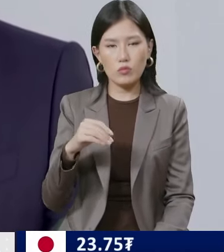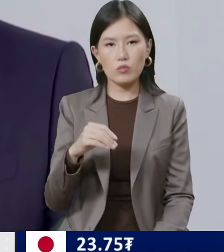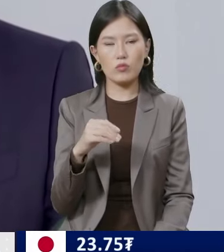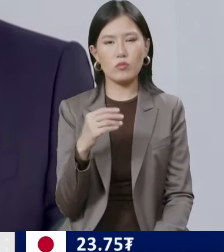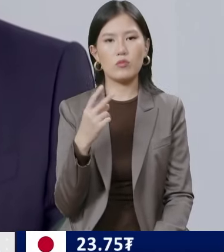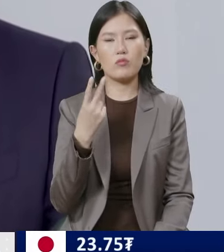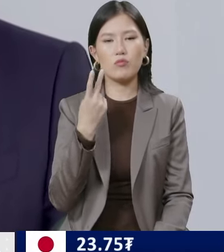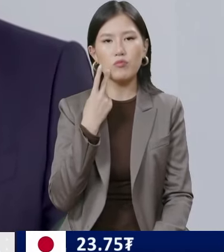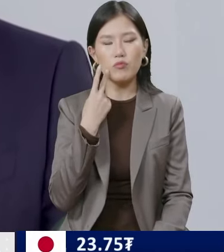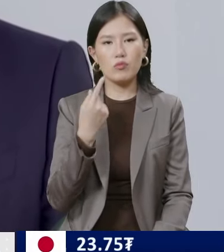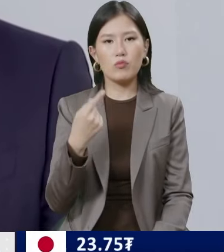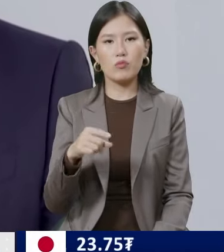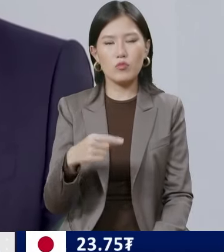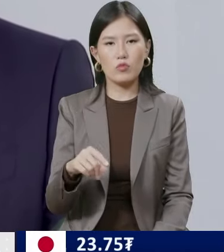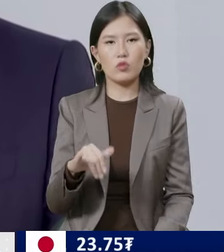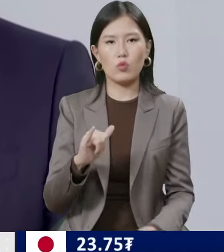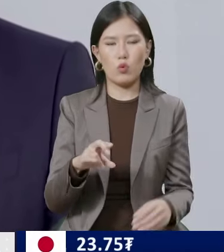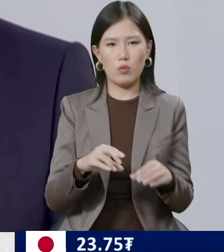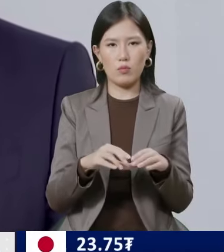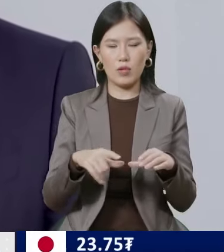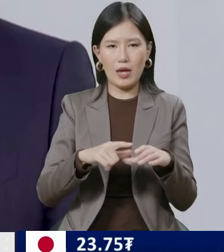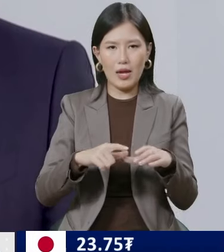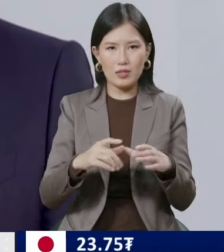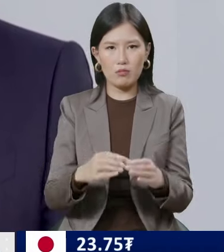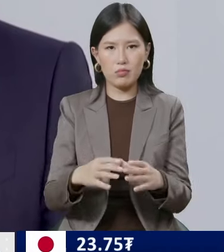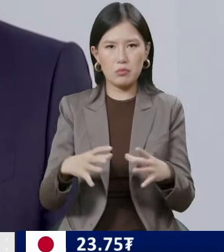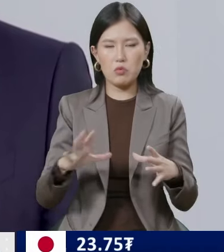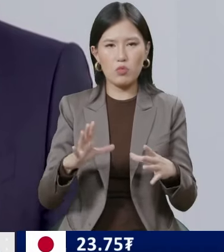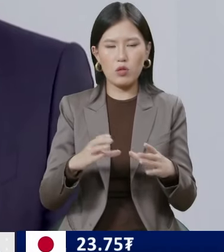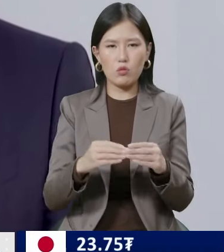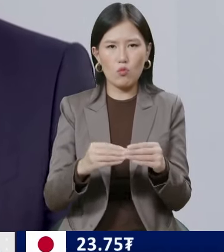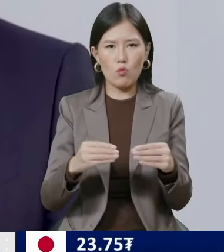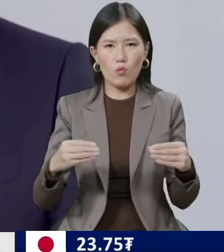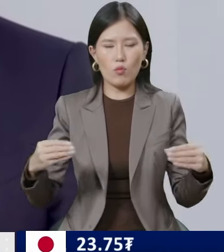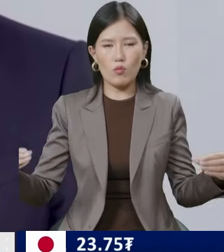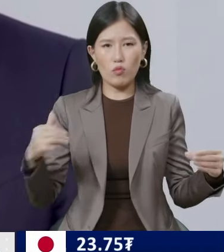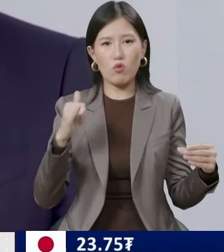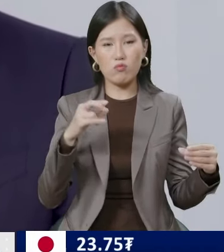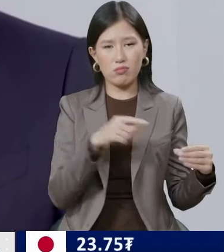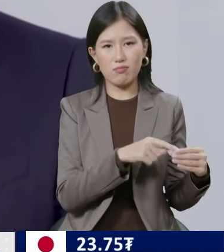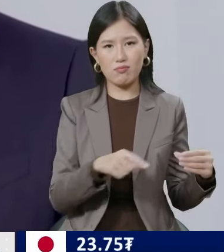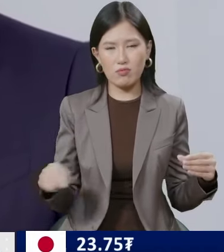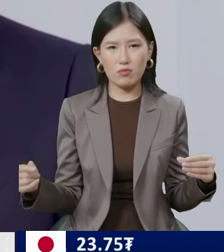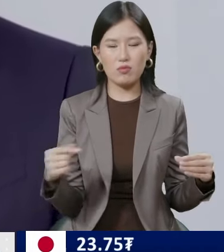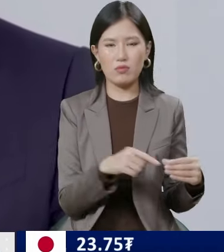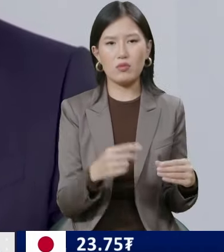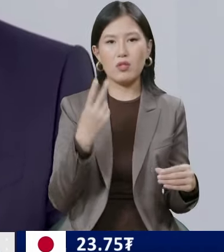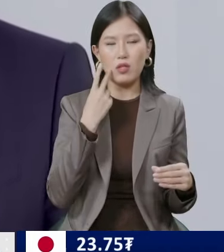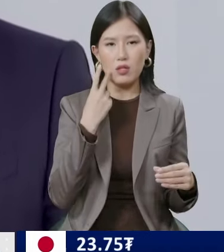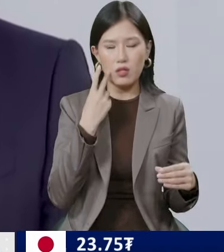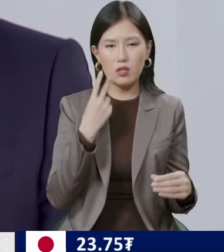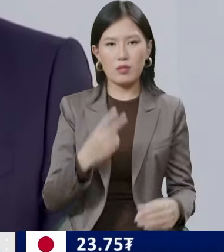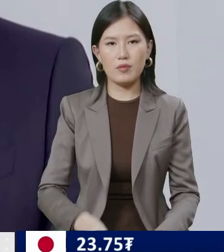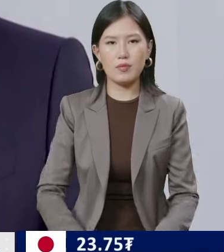тогтсон ийм одоо бүтцтэй газар нутгийн хэвд ийм онцлогтой хот. Энэ хүрээнд бол Улаанбаатар хотыг дундуур